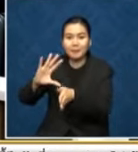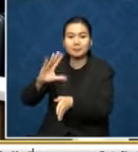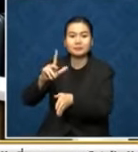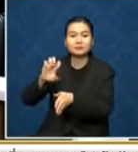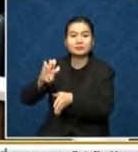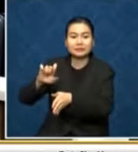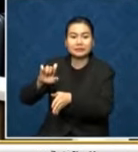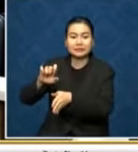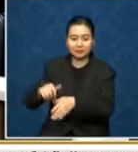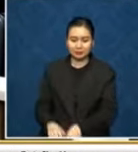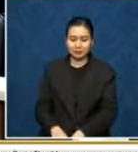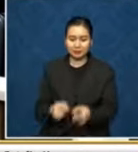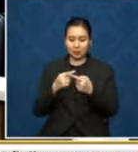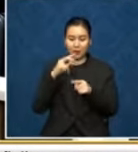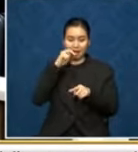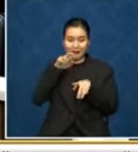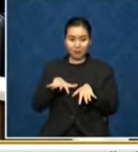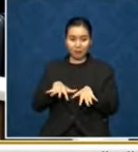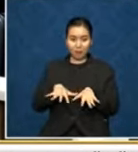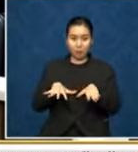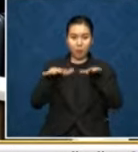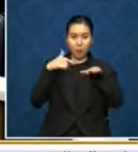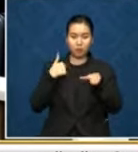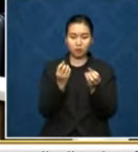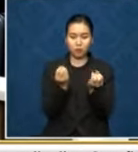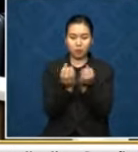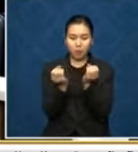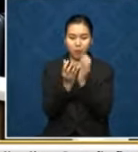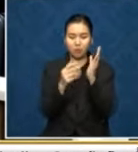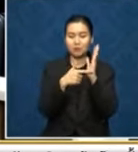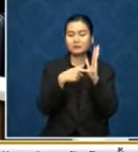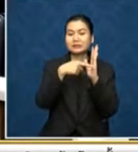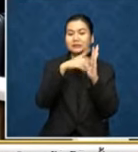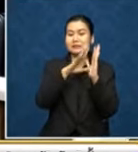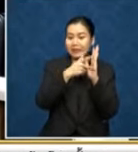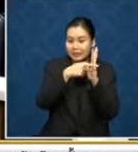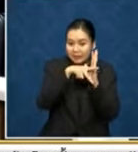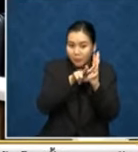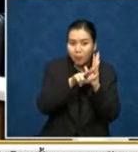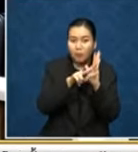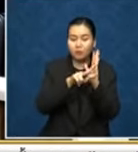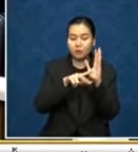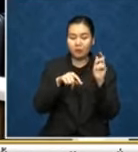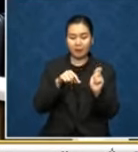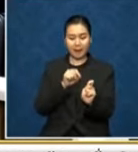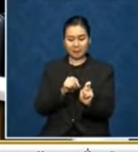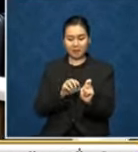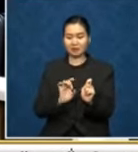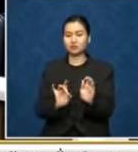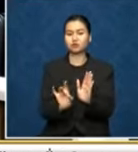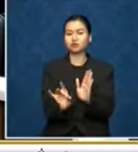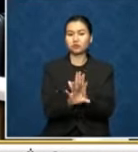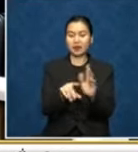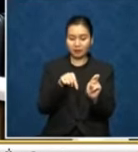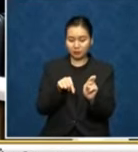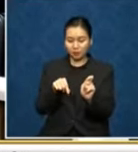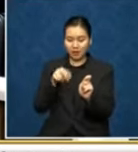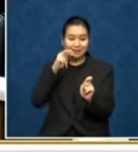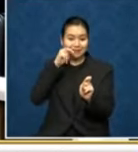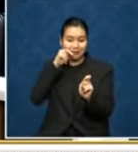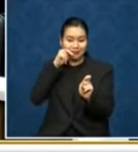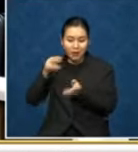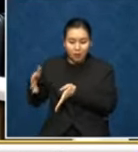ญหาน้ำท่วมถือว่าหนักที่สุดของจังหวัดชัยภูมินะครับเพราะว่าเป็นอำเภอสุดท้ายนะครับที่น้ำของทุกอำเ